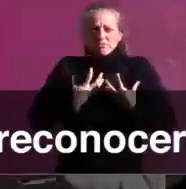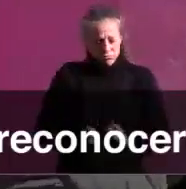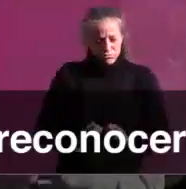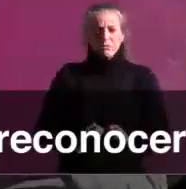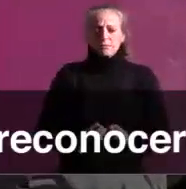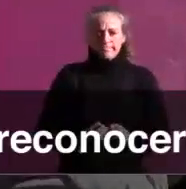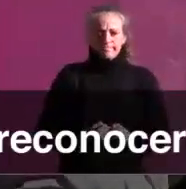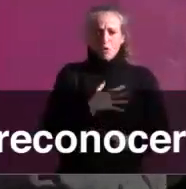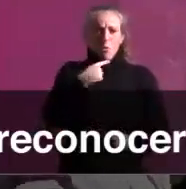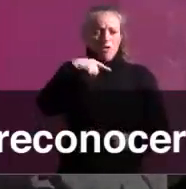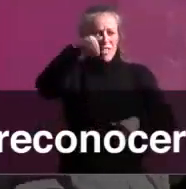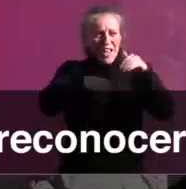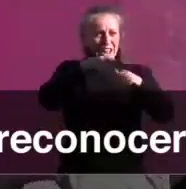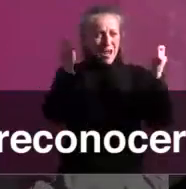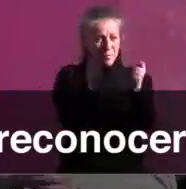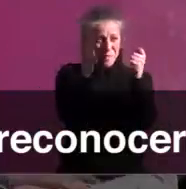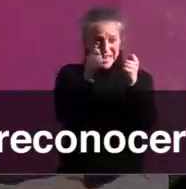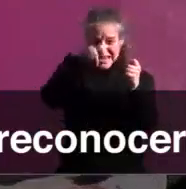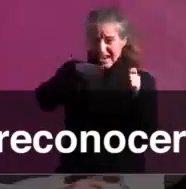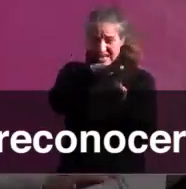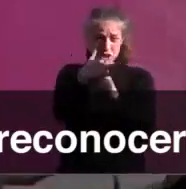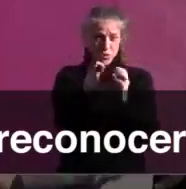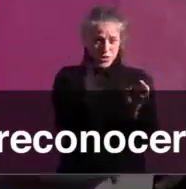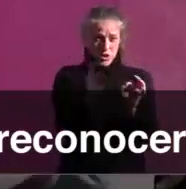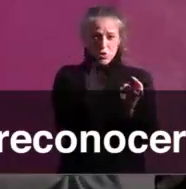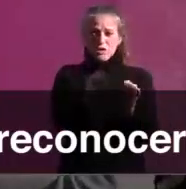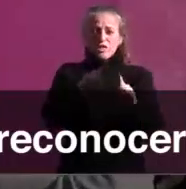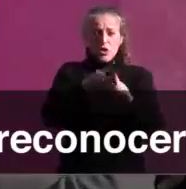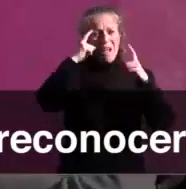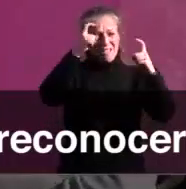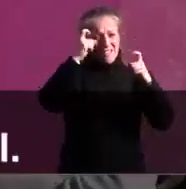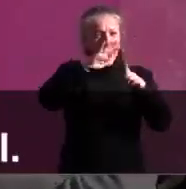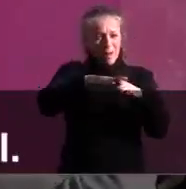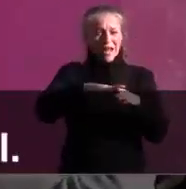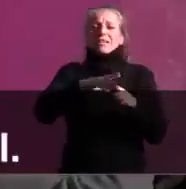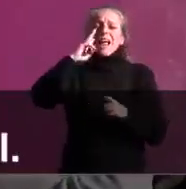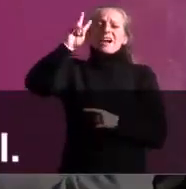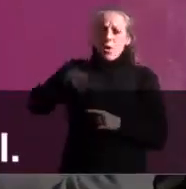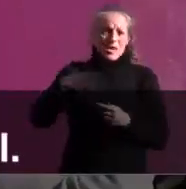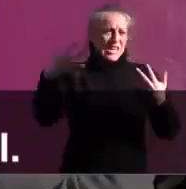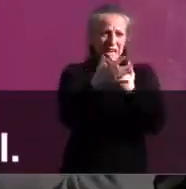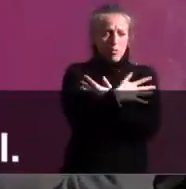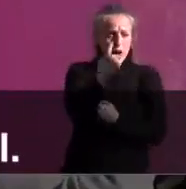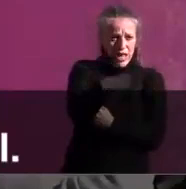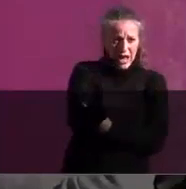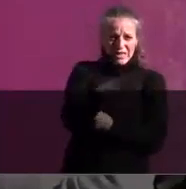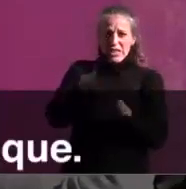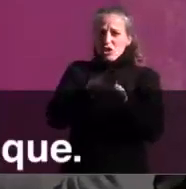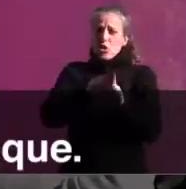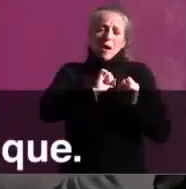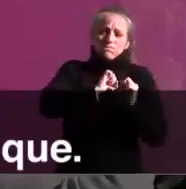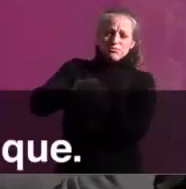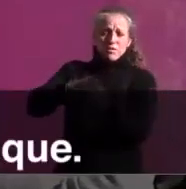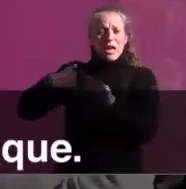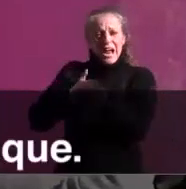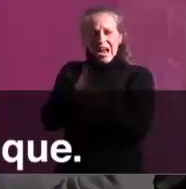I una campanya com aquesta seria moment per reconèixer l'error i per renunciar d'una vegada per totes a la via unilateral.